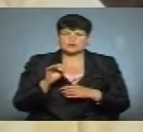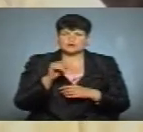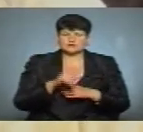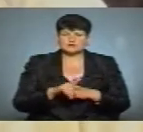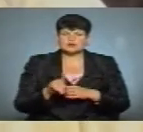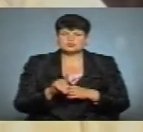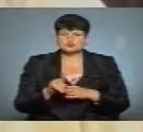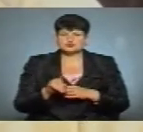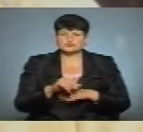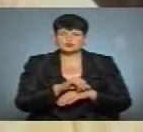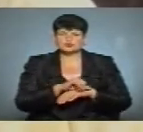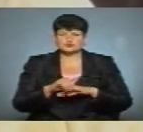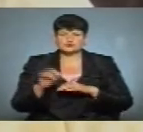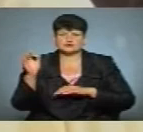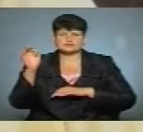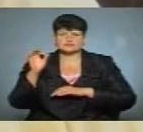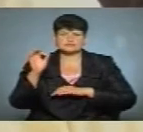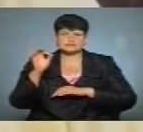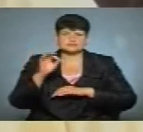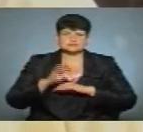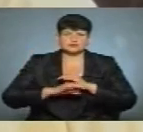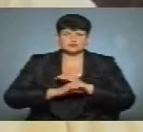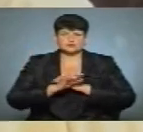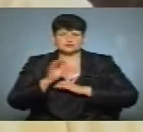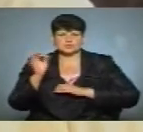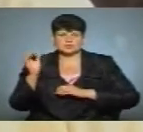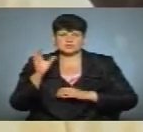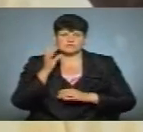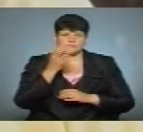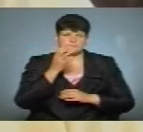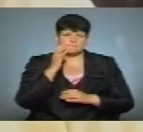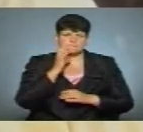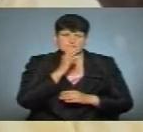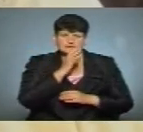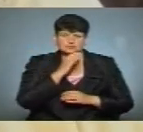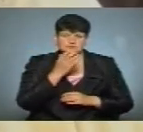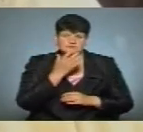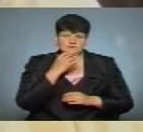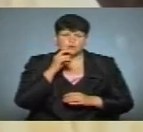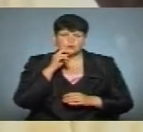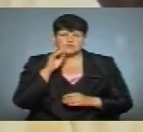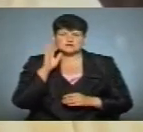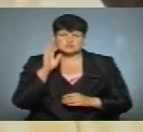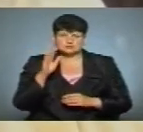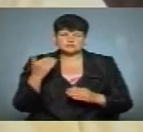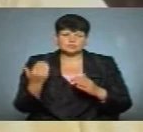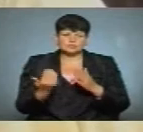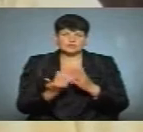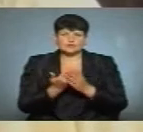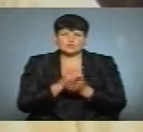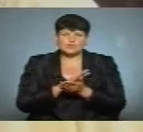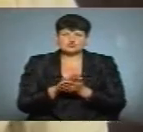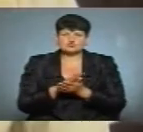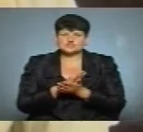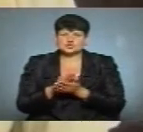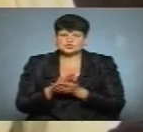від кордонів Заходу і Сходу, півночі і півдня, наша Україна буде такою оновленою,